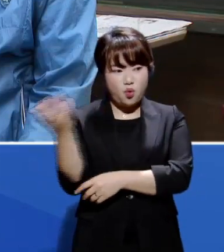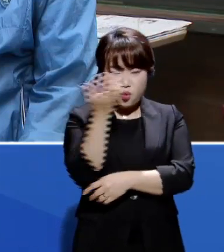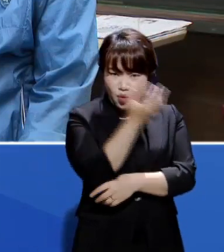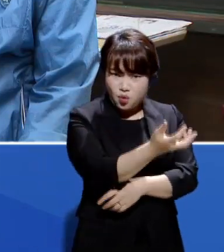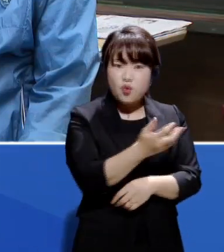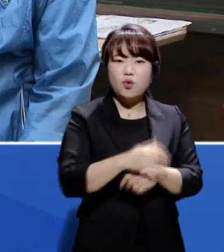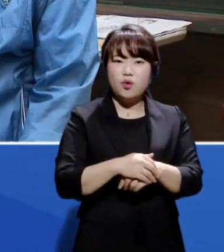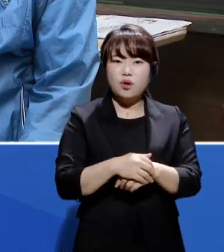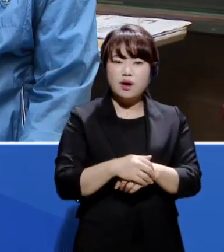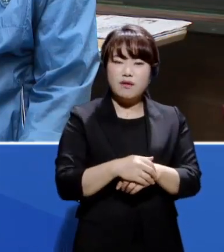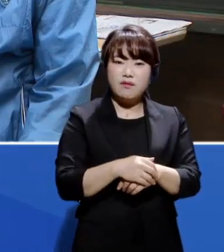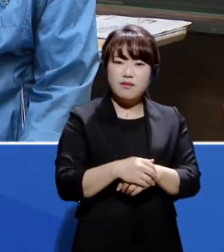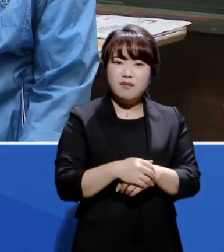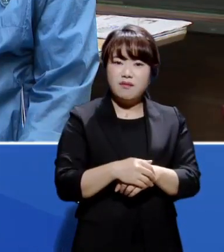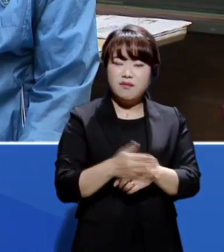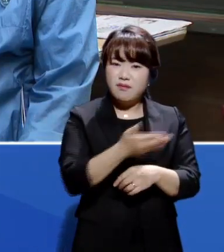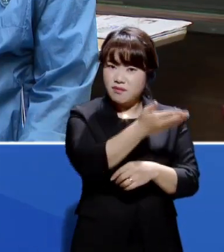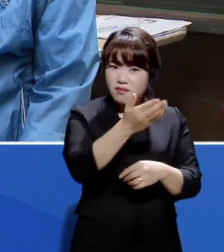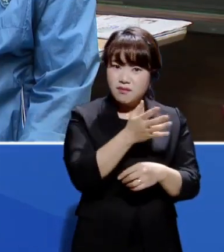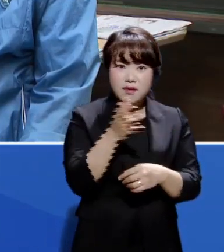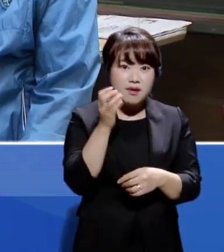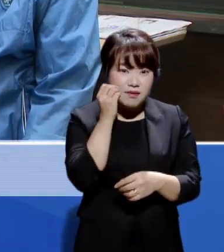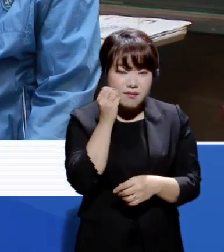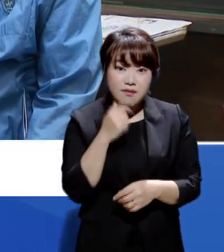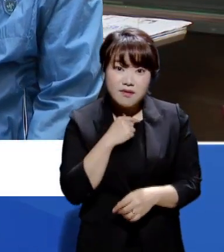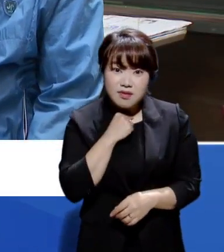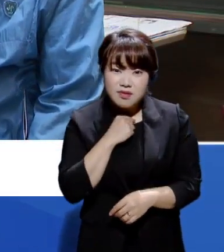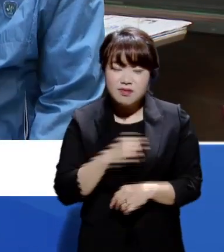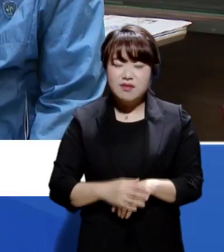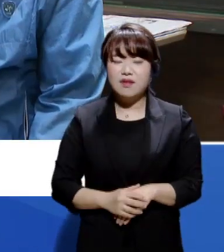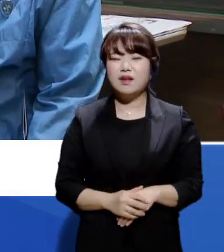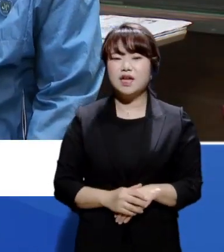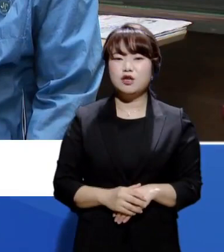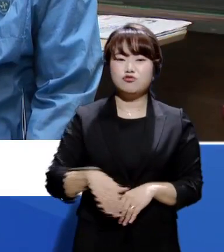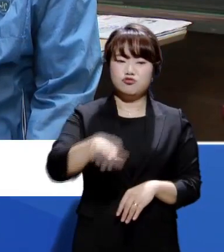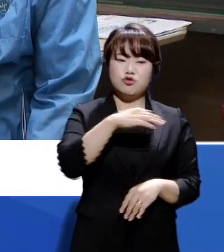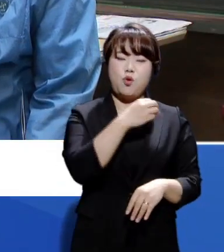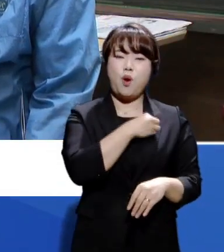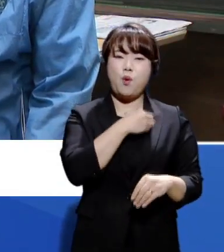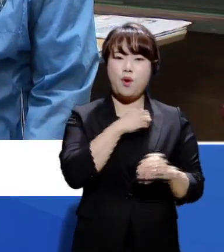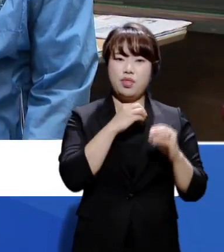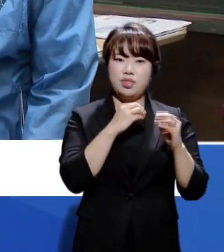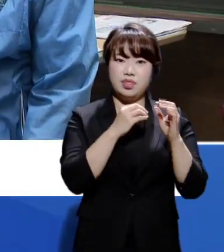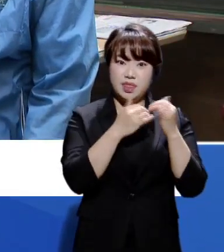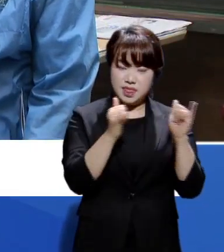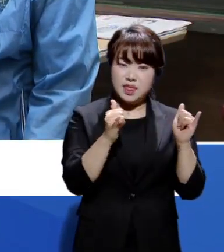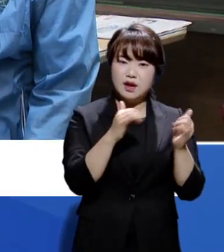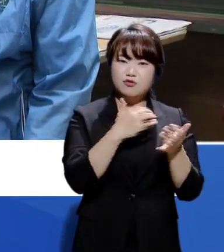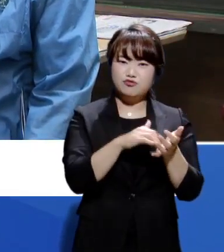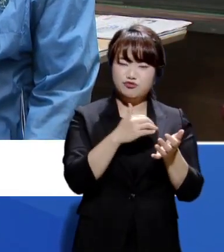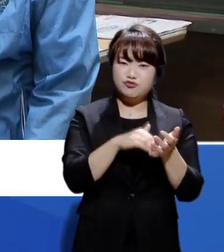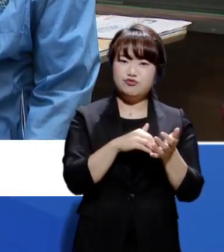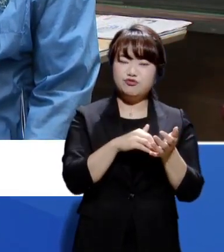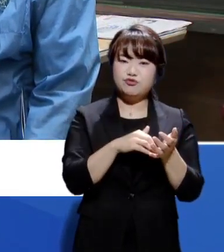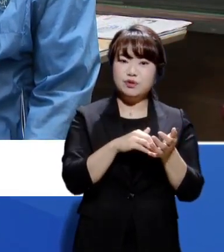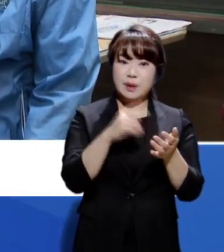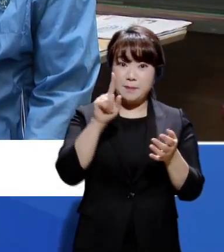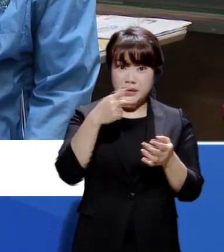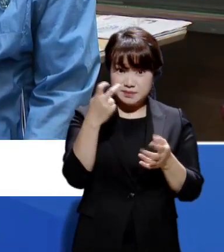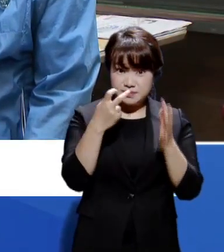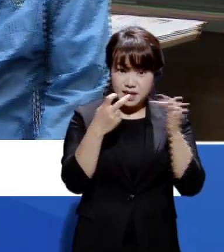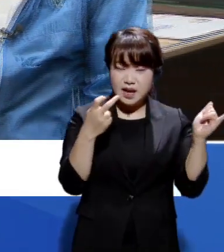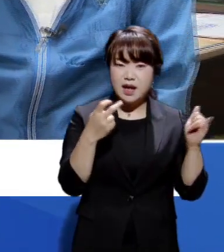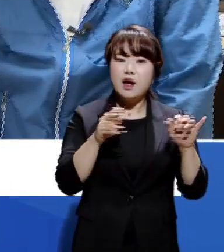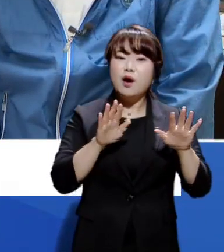도봉구 게이트볼 협회에서는 어떻게 대응할 계획이신가요? 우리 회원 지금 전체는 언론 그리고 지금